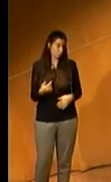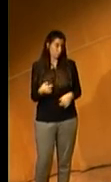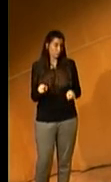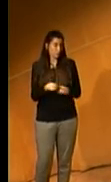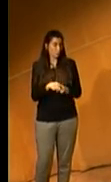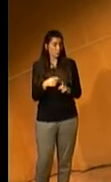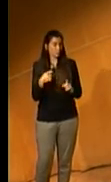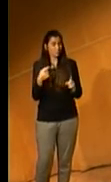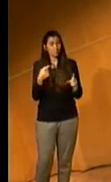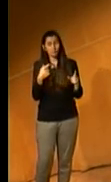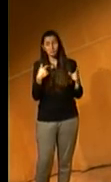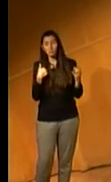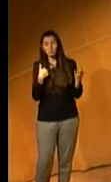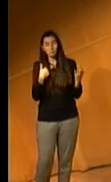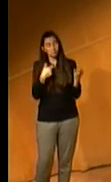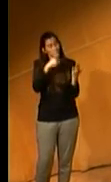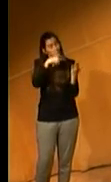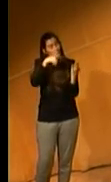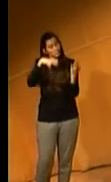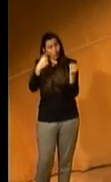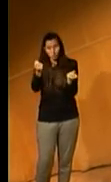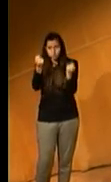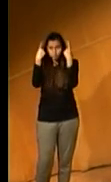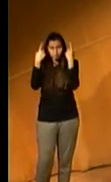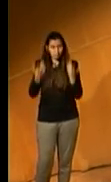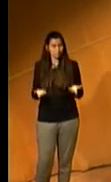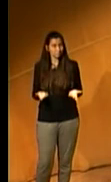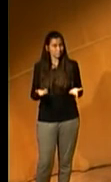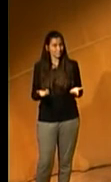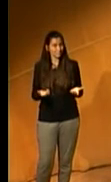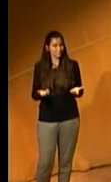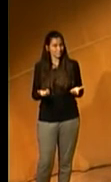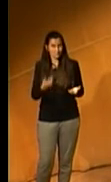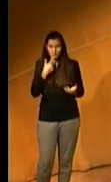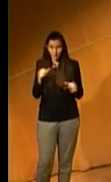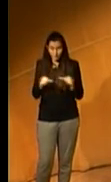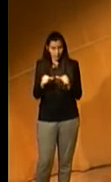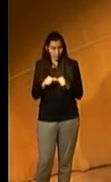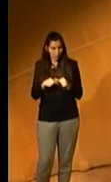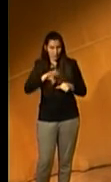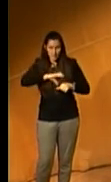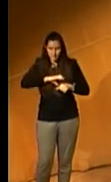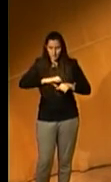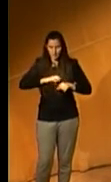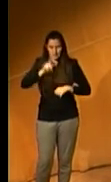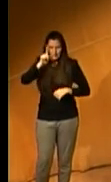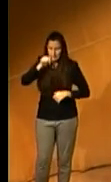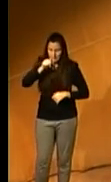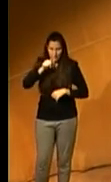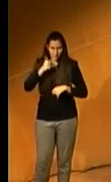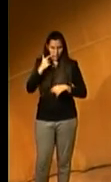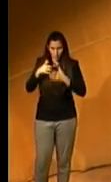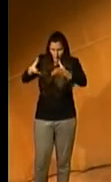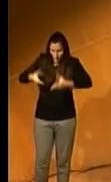que j'en suce rien. Qu'est-ce qu'on a fait ? On a œuvré pour mieux accueillir avec